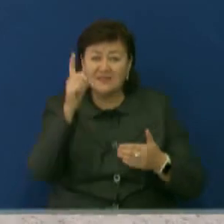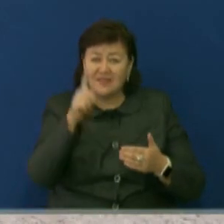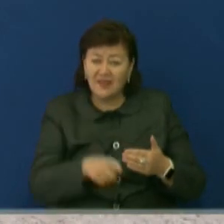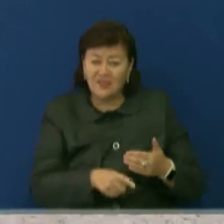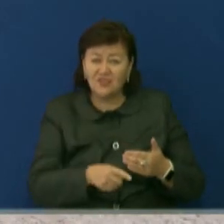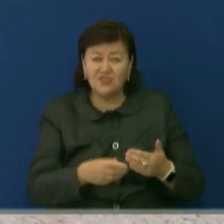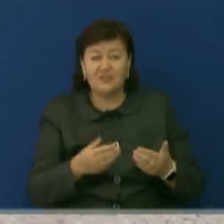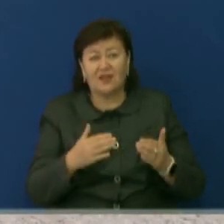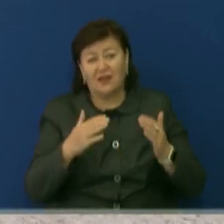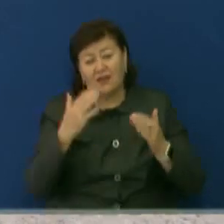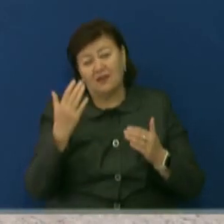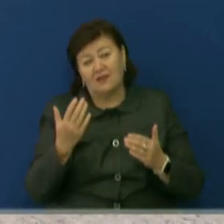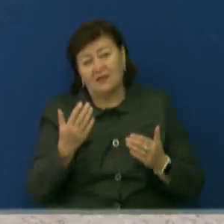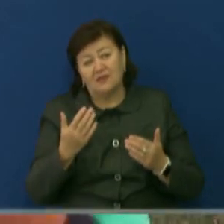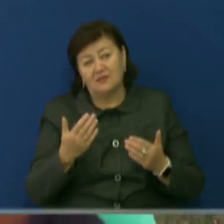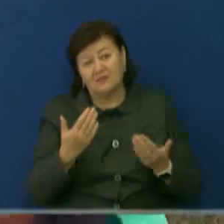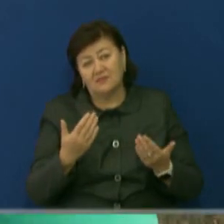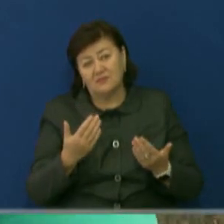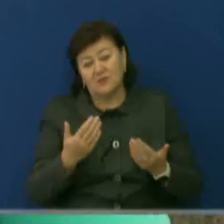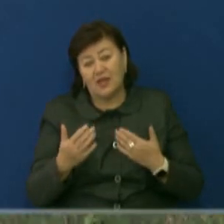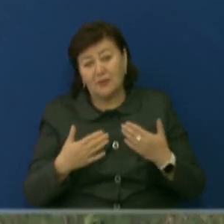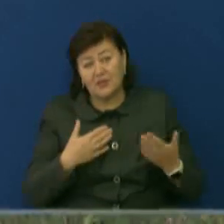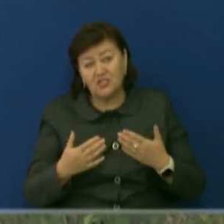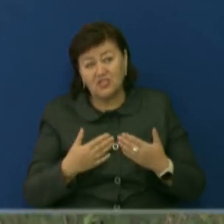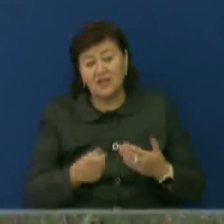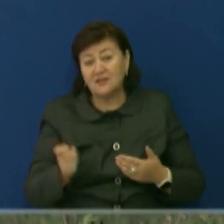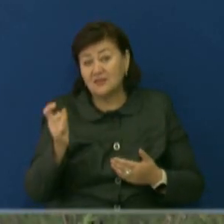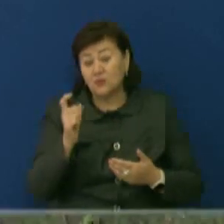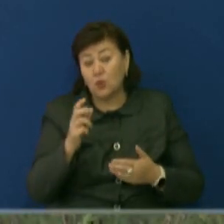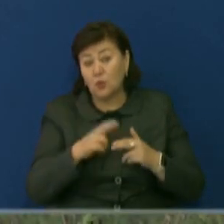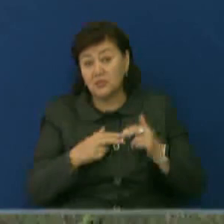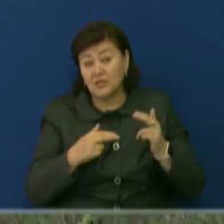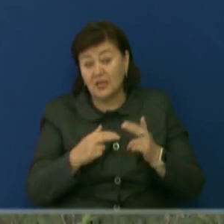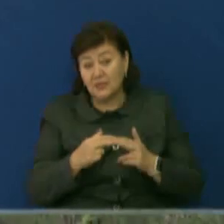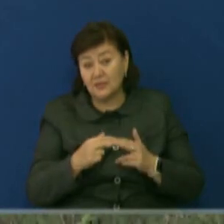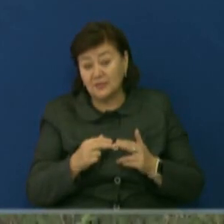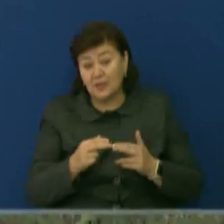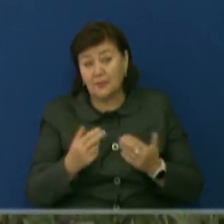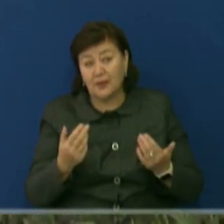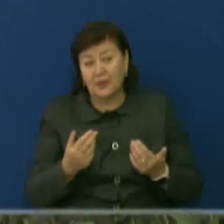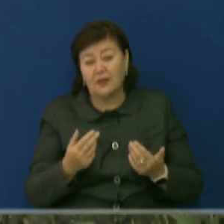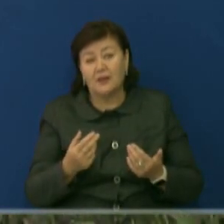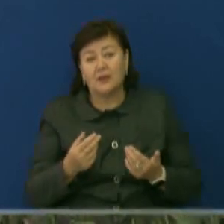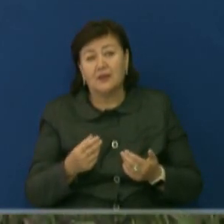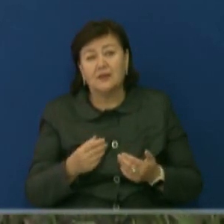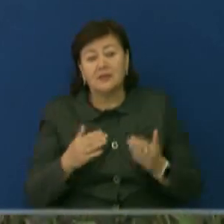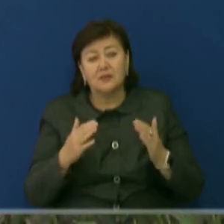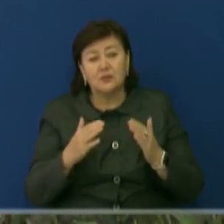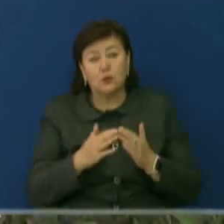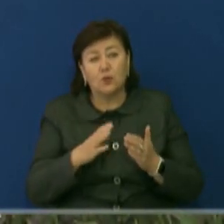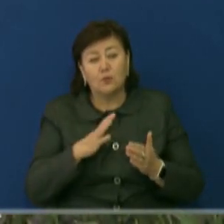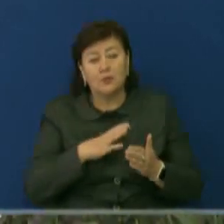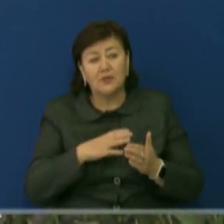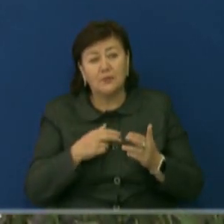сотрудникам подрядной организации, но нас проигнорировали. Как стало известно, дом был построен по заказу отдела